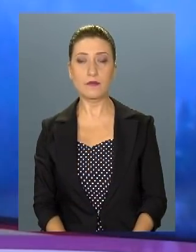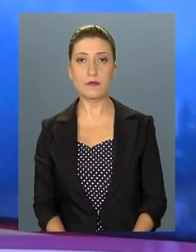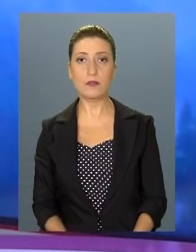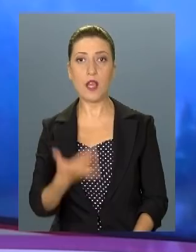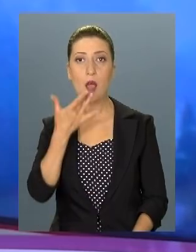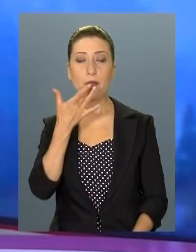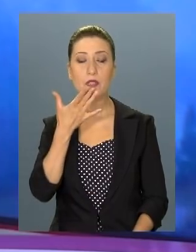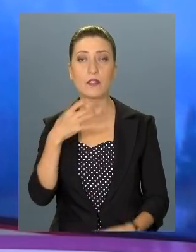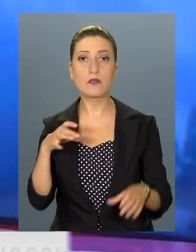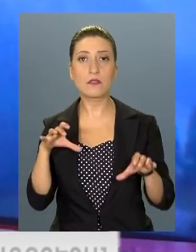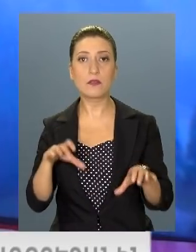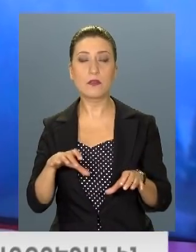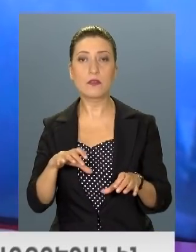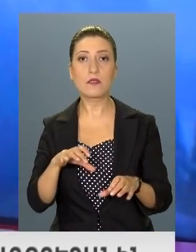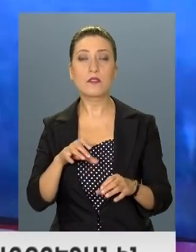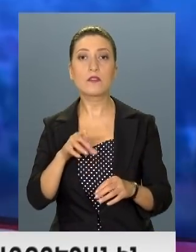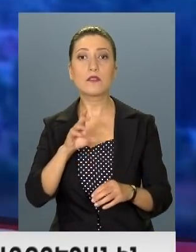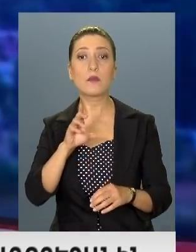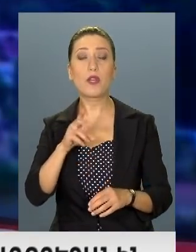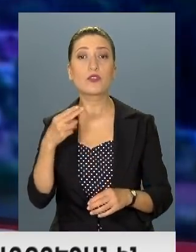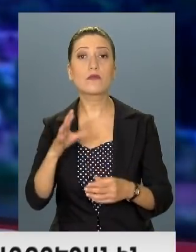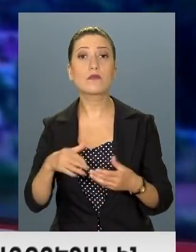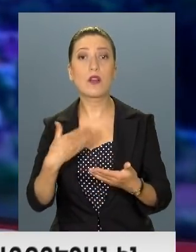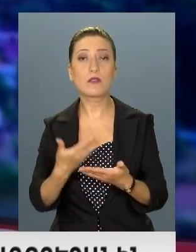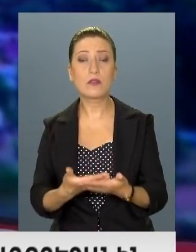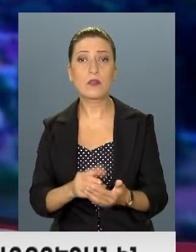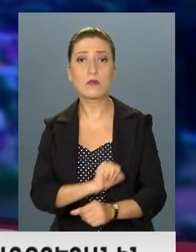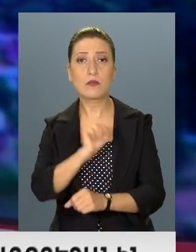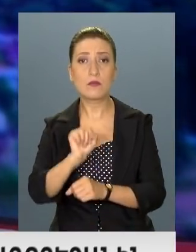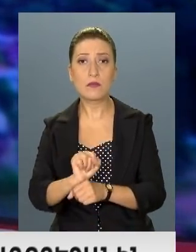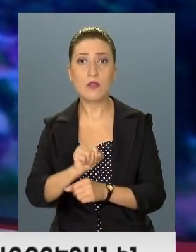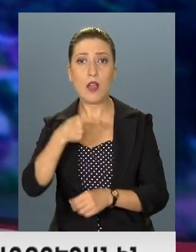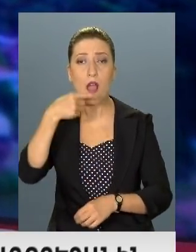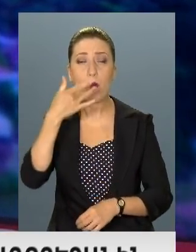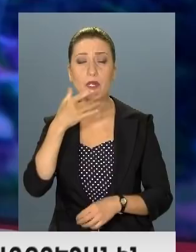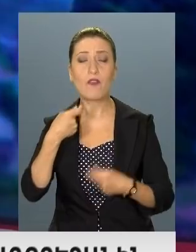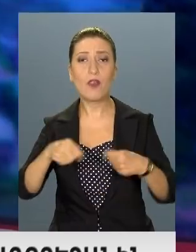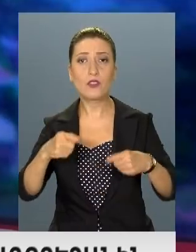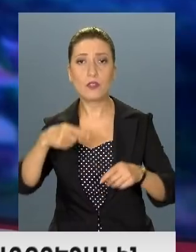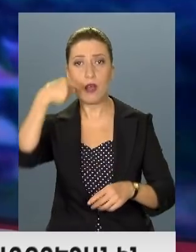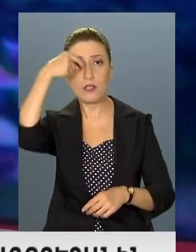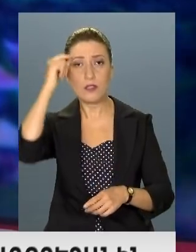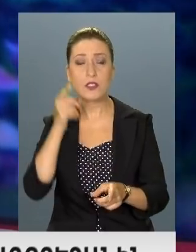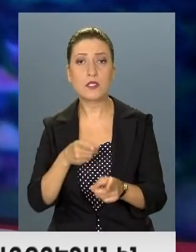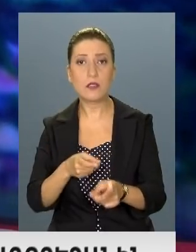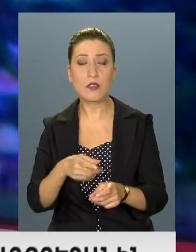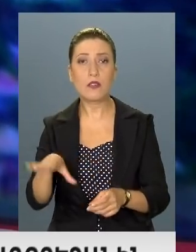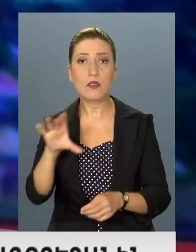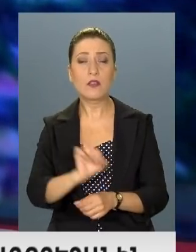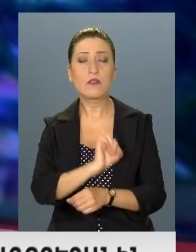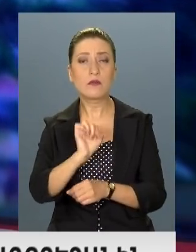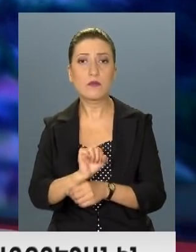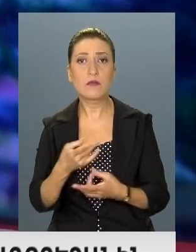Միացյալ Նահանգների կոնգրեսական Բրետ Շերմանը առաջարկում է արգելափակել ամերիկյան զենքի վաճառքը Ադրբեջանին, որը կկանխի այդ